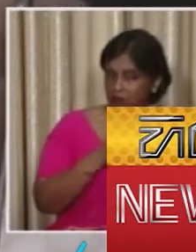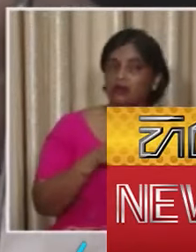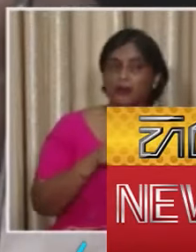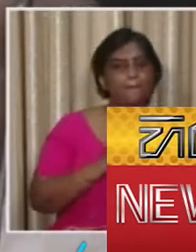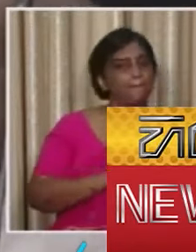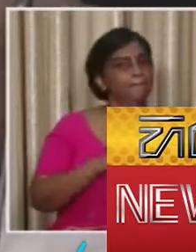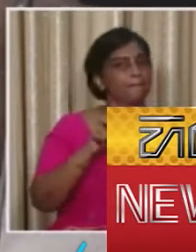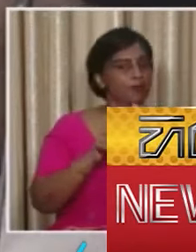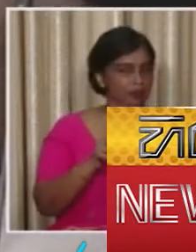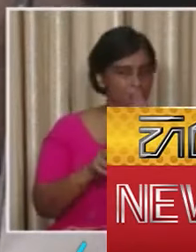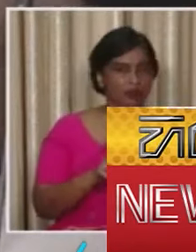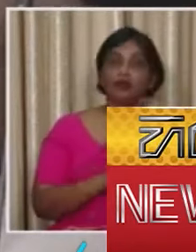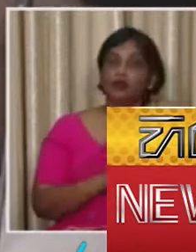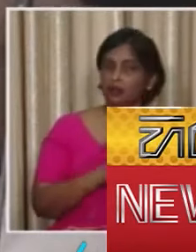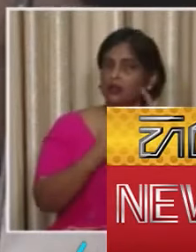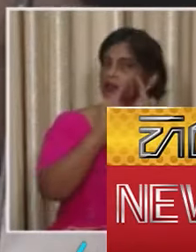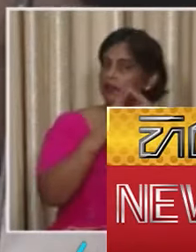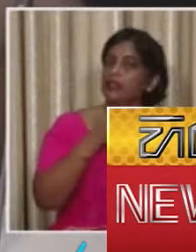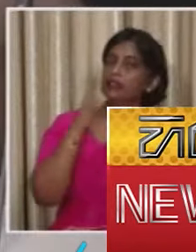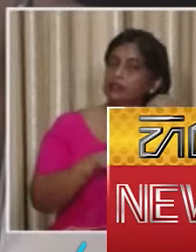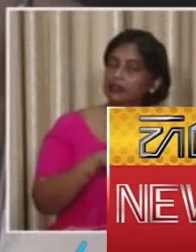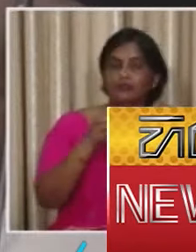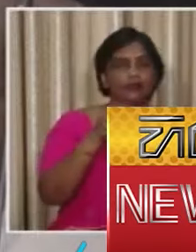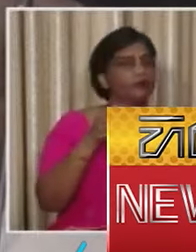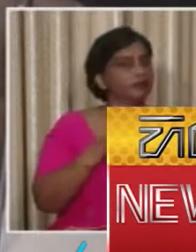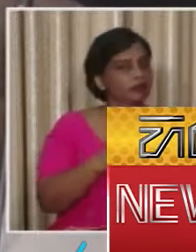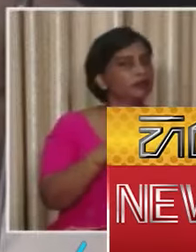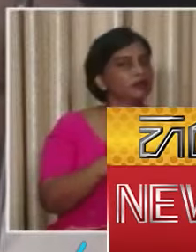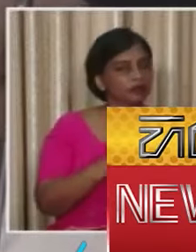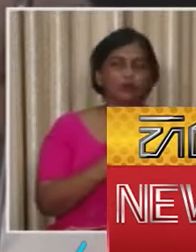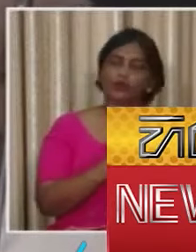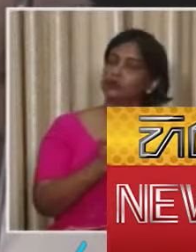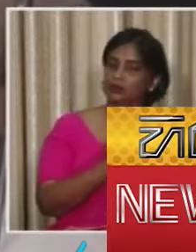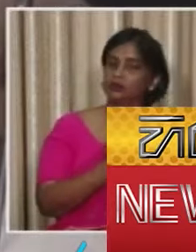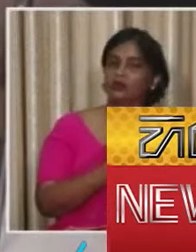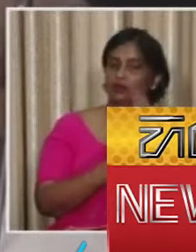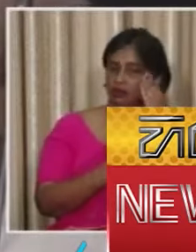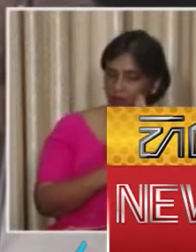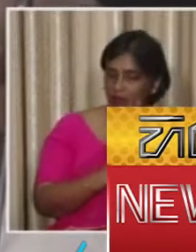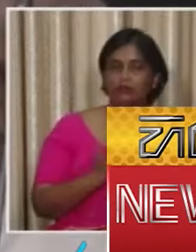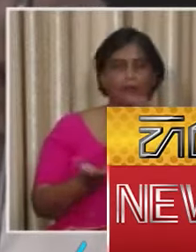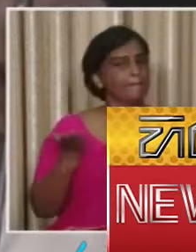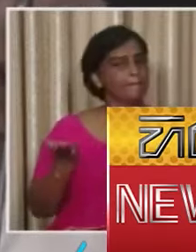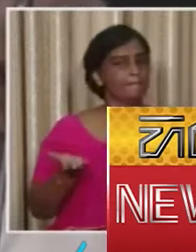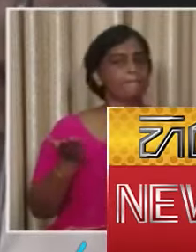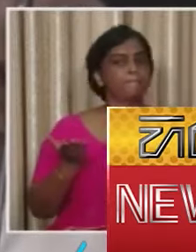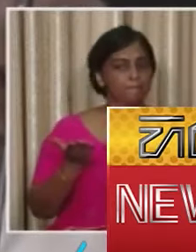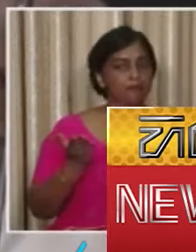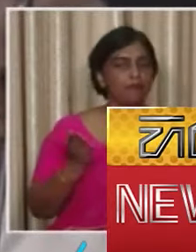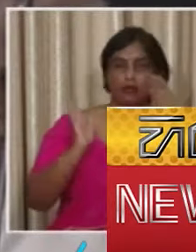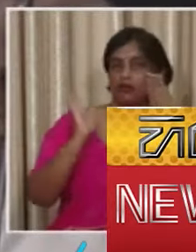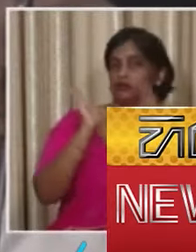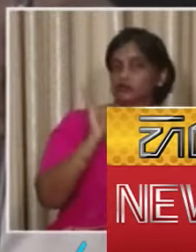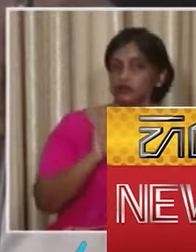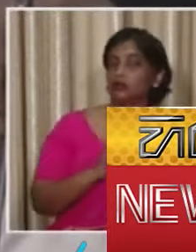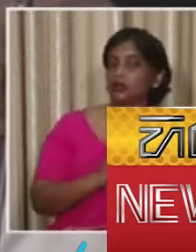මේ පාර්ලිමේන්තුවේ ඉන්නවා. ඔවුන් විවිධ දේශපාලන පක්ෂවලට අයත් ඔවුන් මේ සියල්ලව ස්වාධීනව හා අපක්ෂපාතීව නිරීක්ෂණය